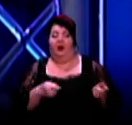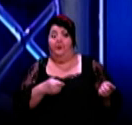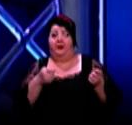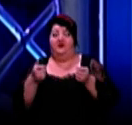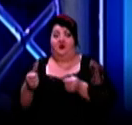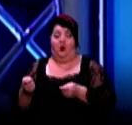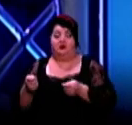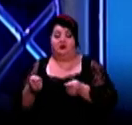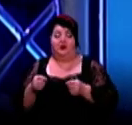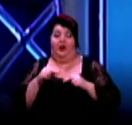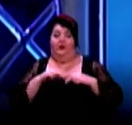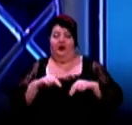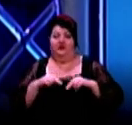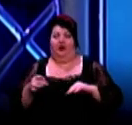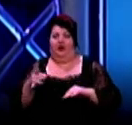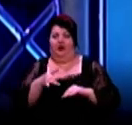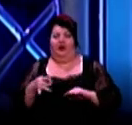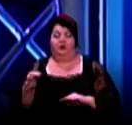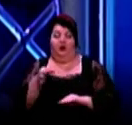працівників із районів області,